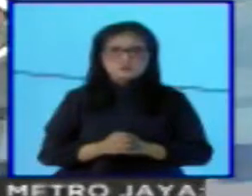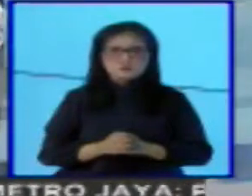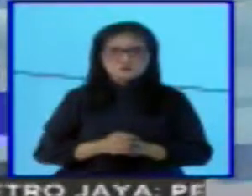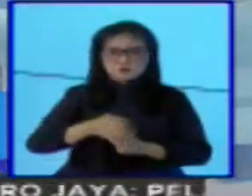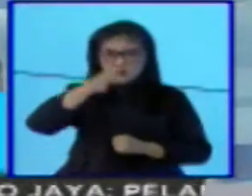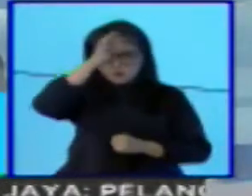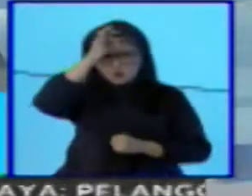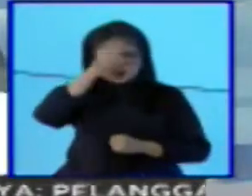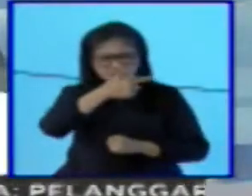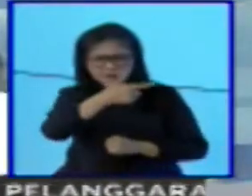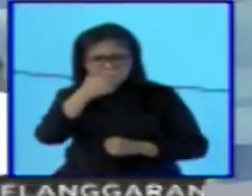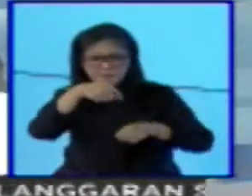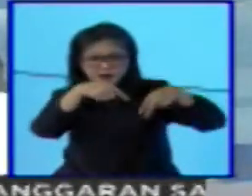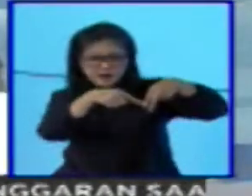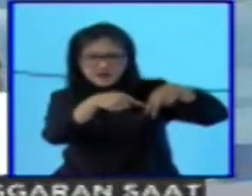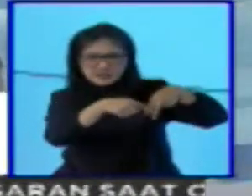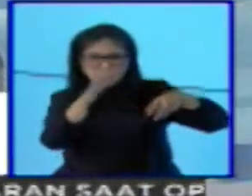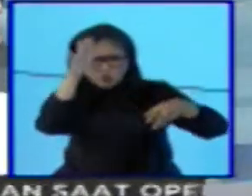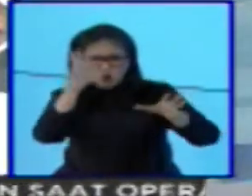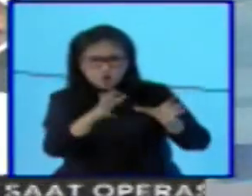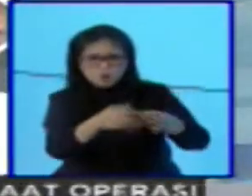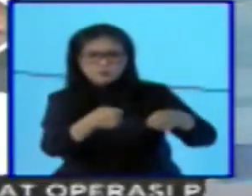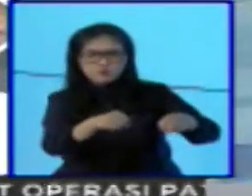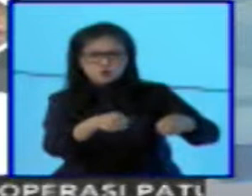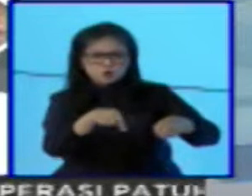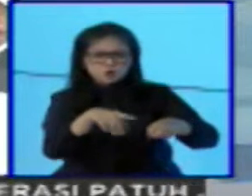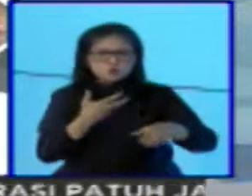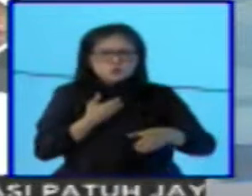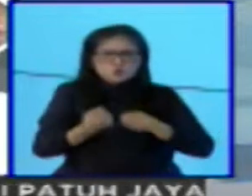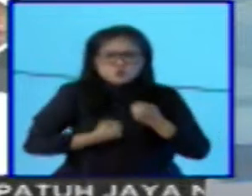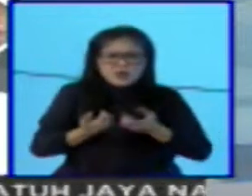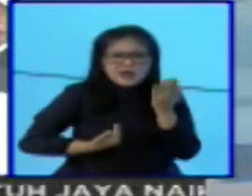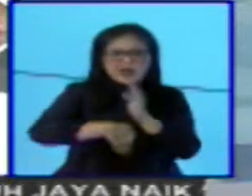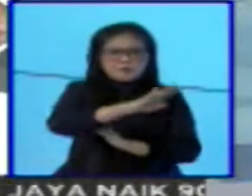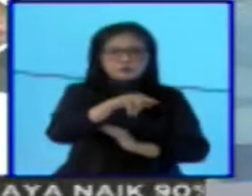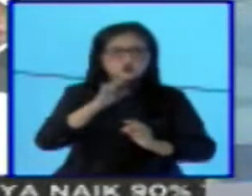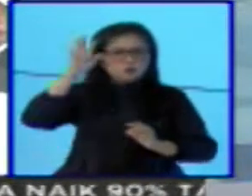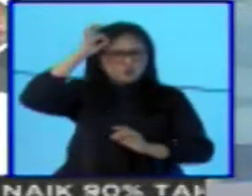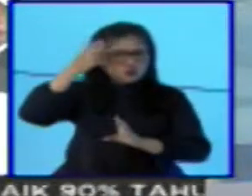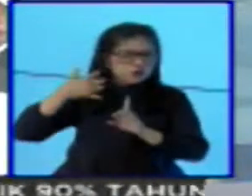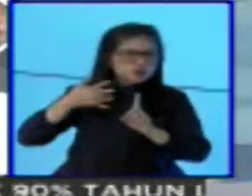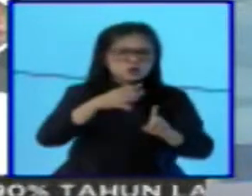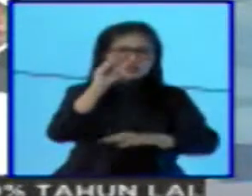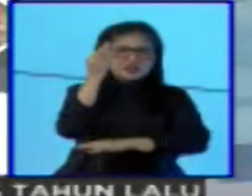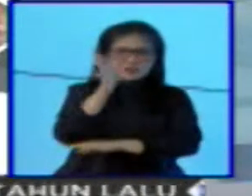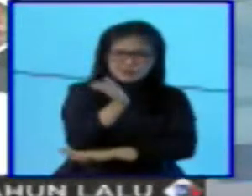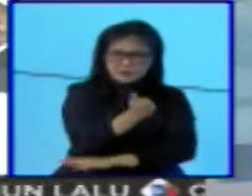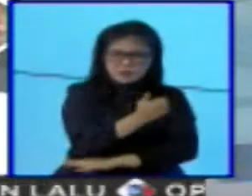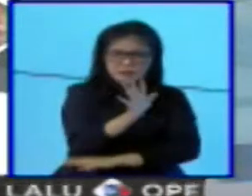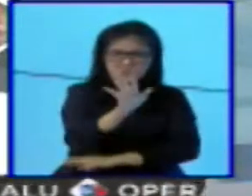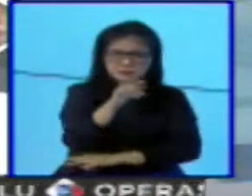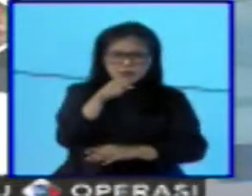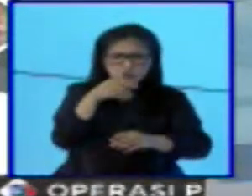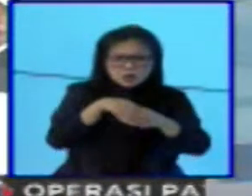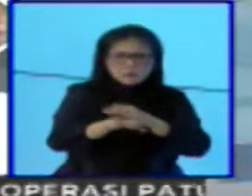Pemirsa, polisi menembak kaki 5 anggota geng motor saat berupaya melarikan diri dari kejaran aparat Polres Jakarta Barat. Kelimanya termasuk belasan anggota